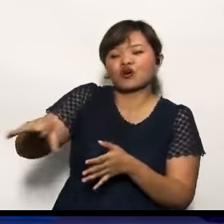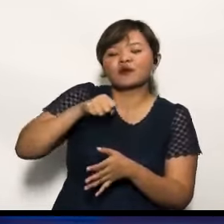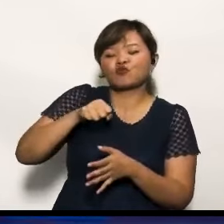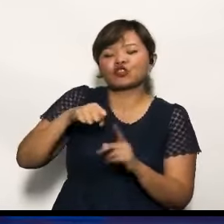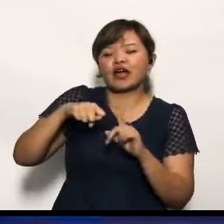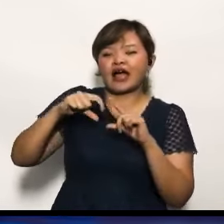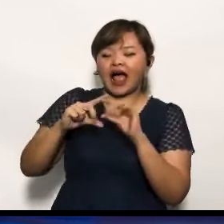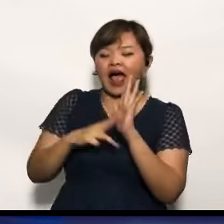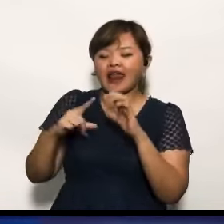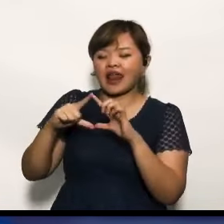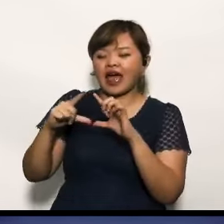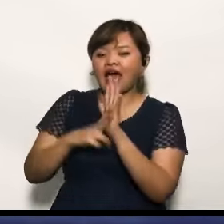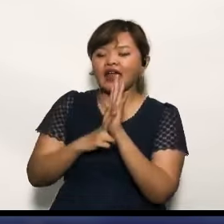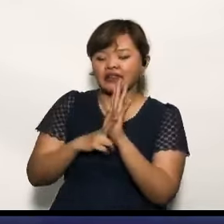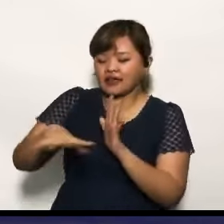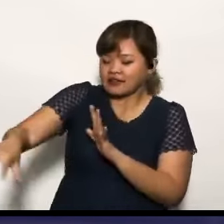dia masuk sekarang ke